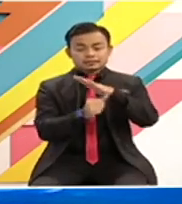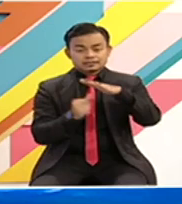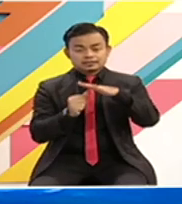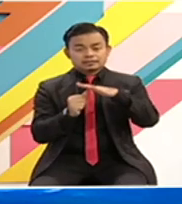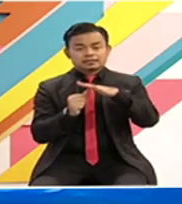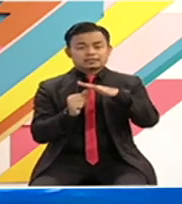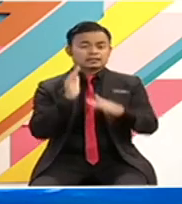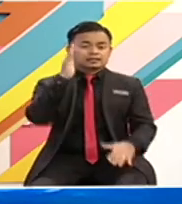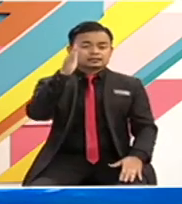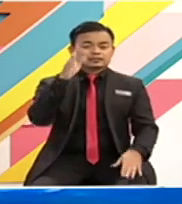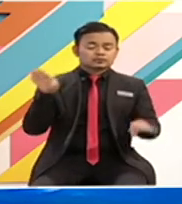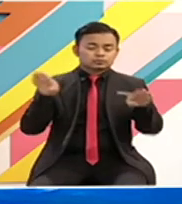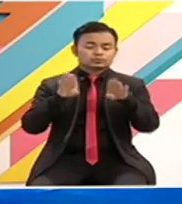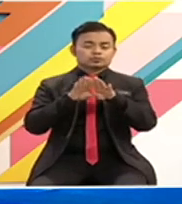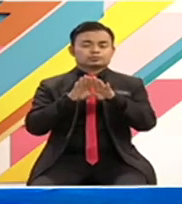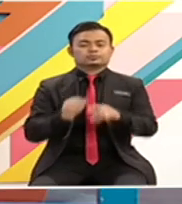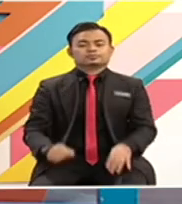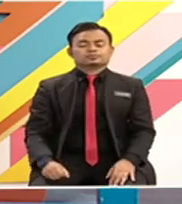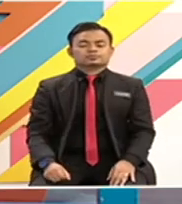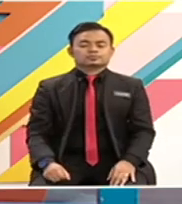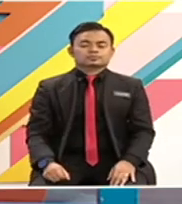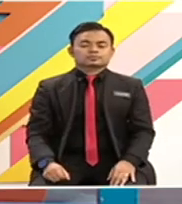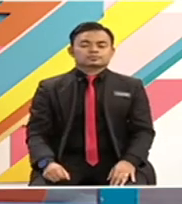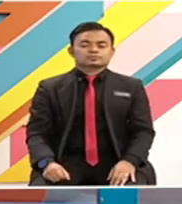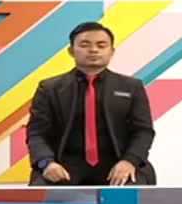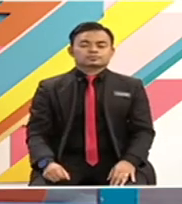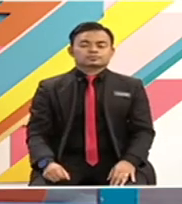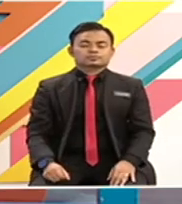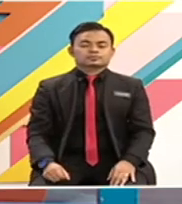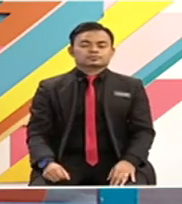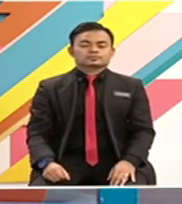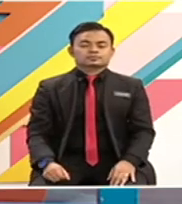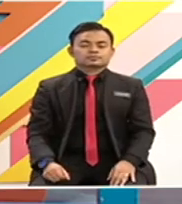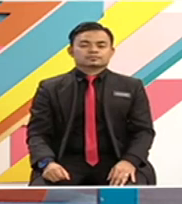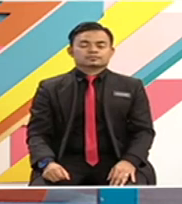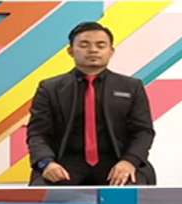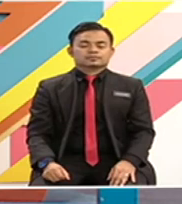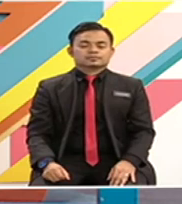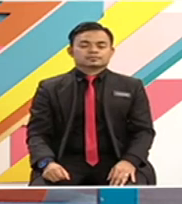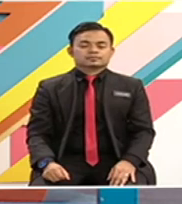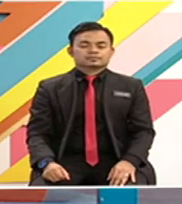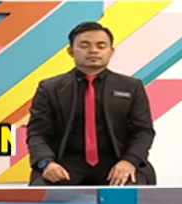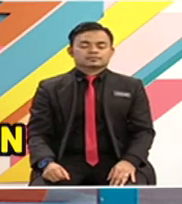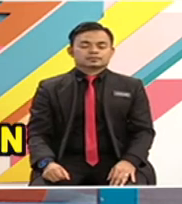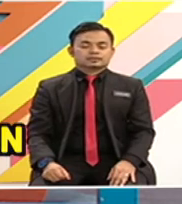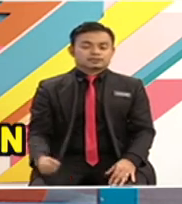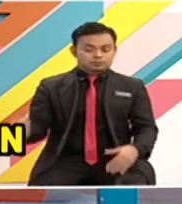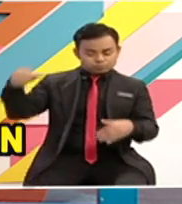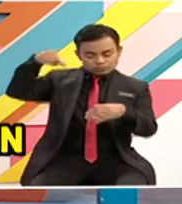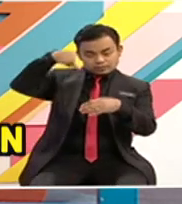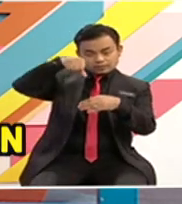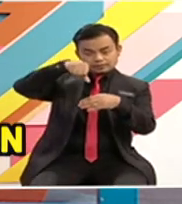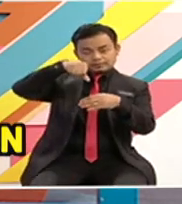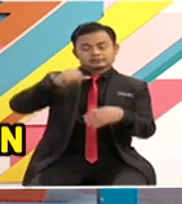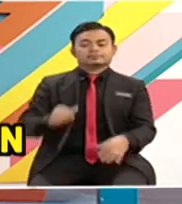warna yang kita gunakan Oke deh jadi warna Darsono kita terus tuang ke masjid uang dalam Bekasi tak perlu kita tuangkan rencana